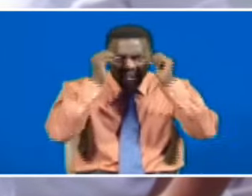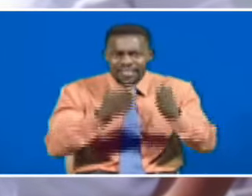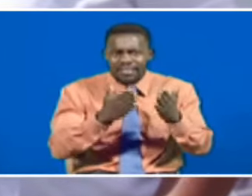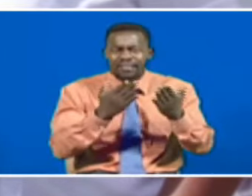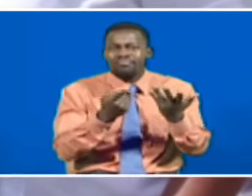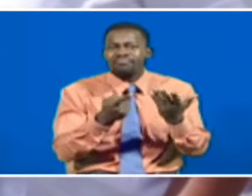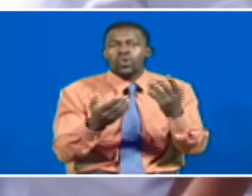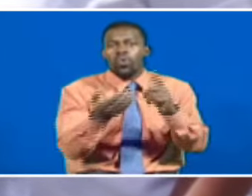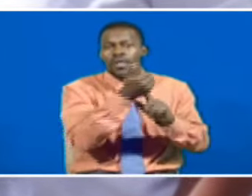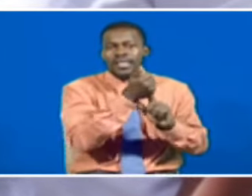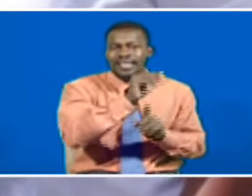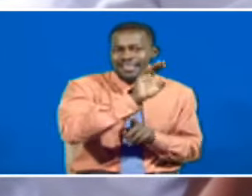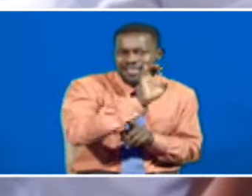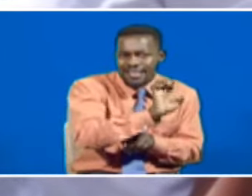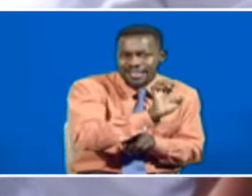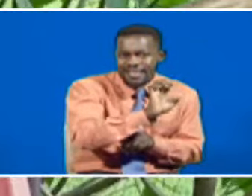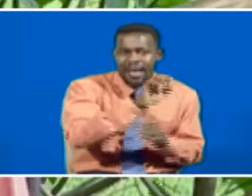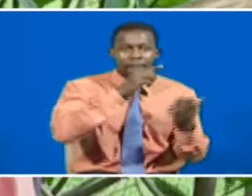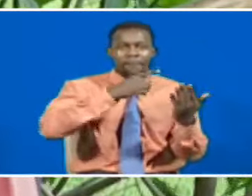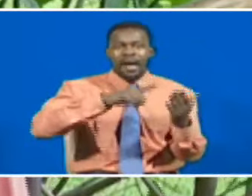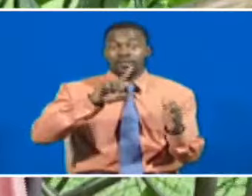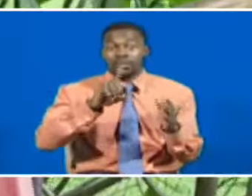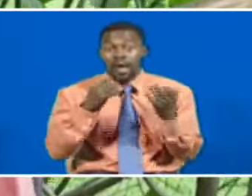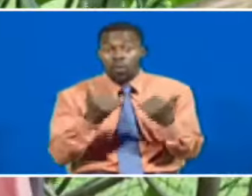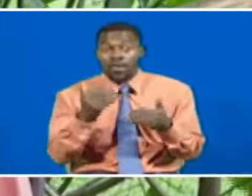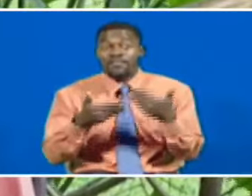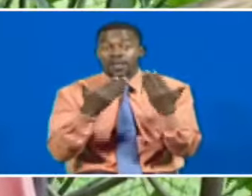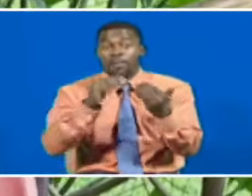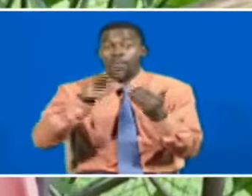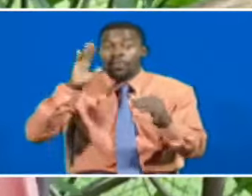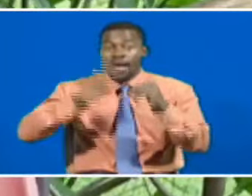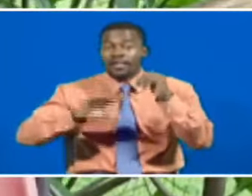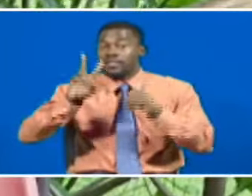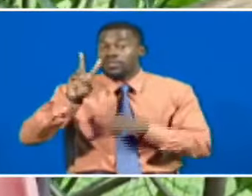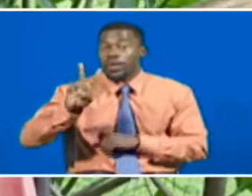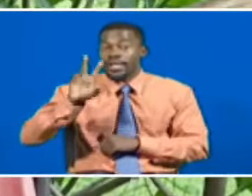kujifanikisha maishani. Tumepeana over 20 scholarships. So na